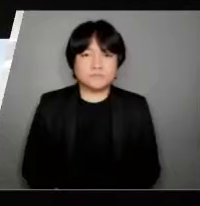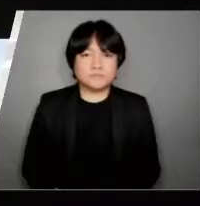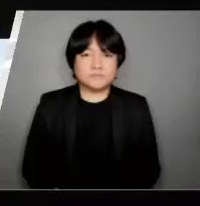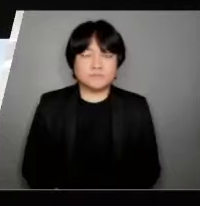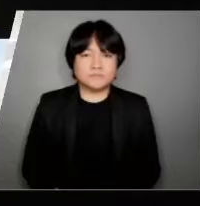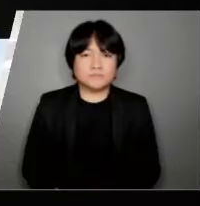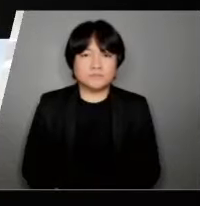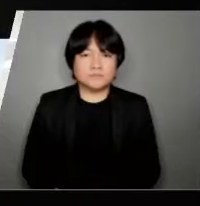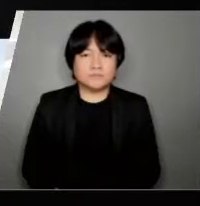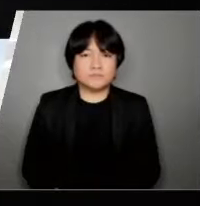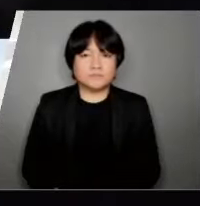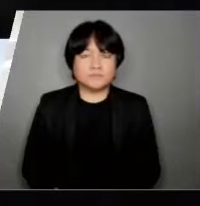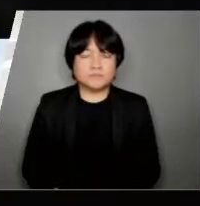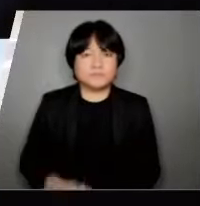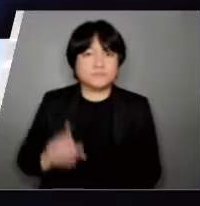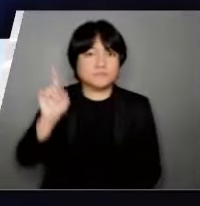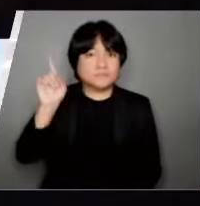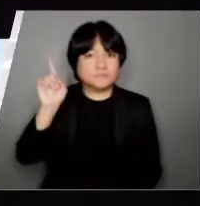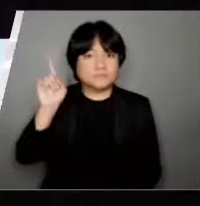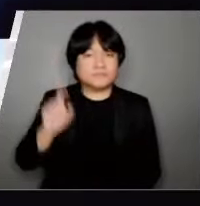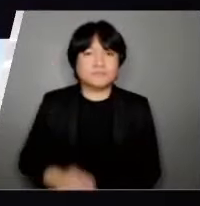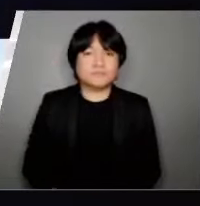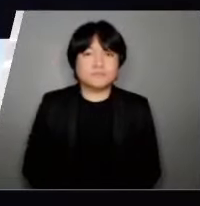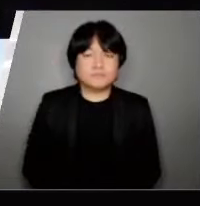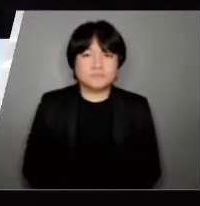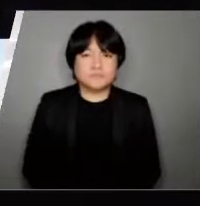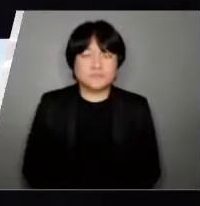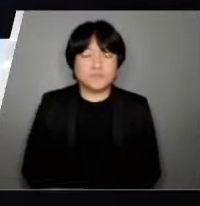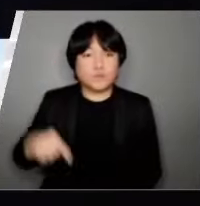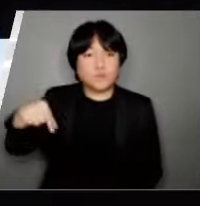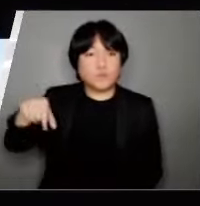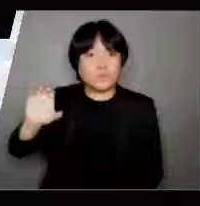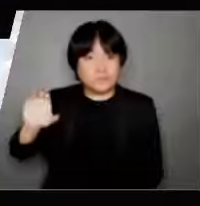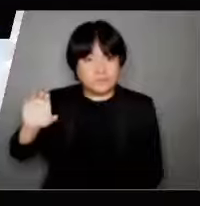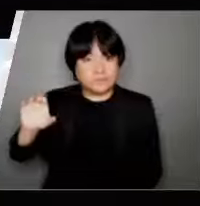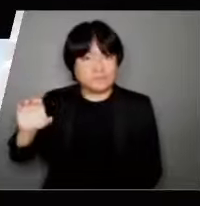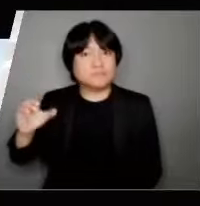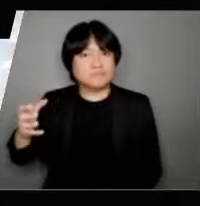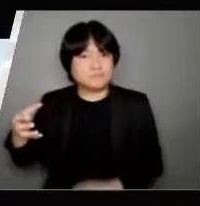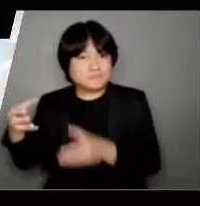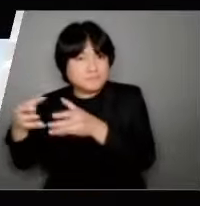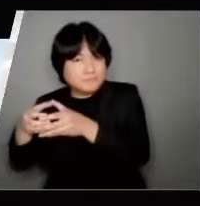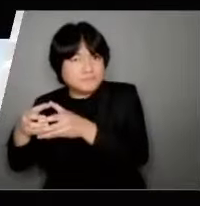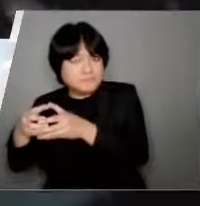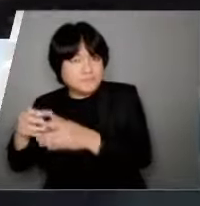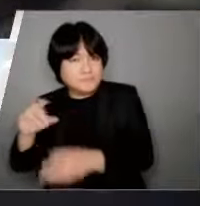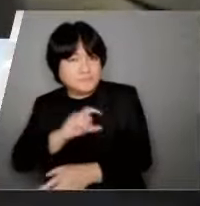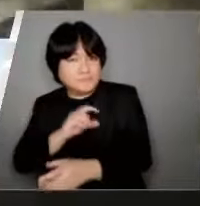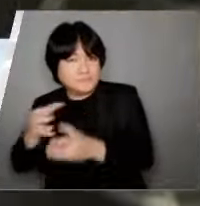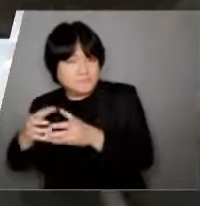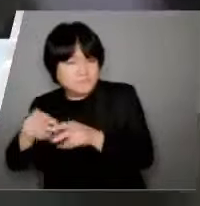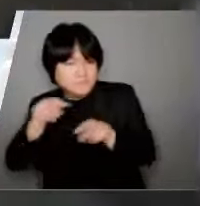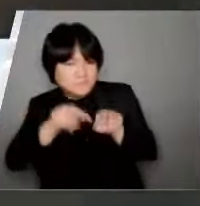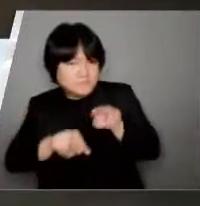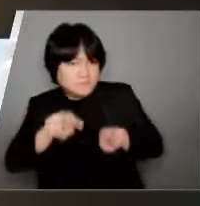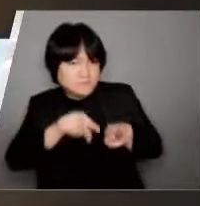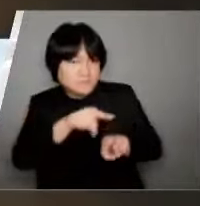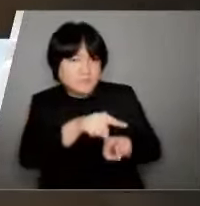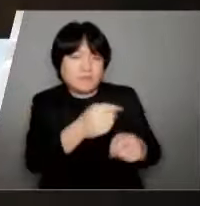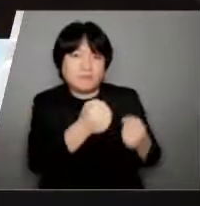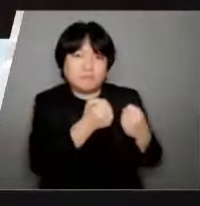Binubuntuta ng Special Operations Unit ng QCPD isang grupo na nakasakay sa isang SUV, maya-maya pa.